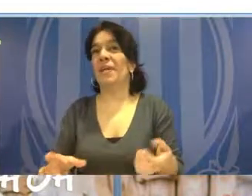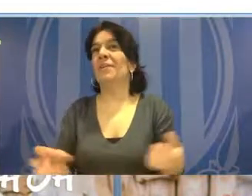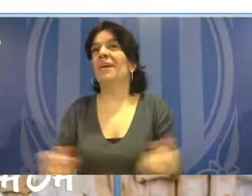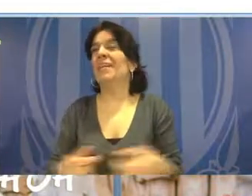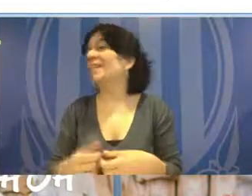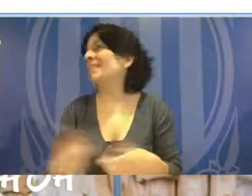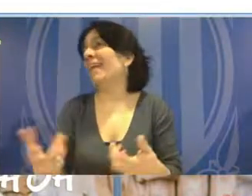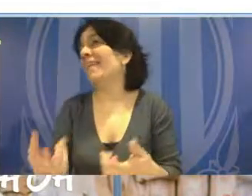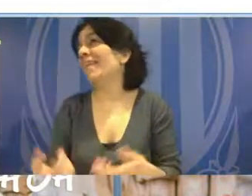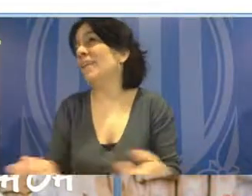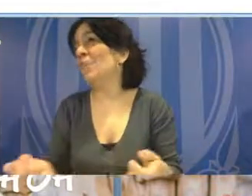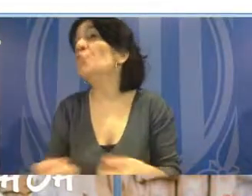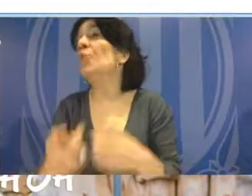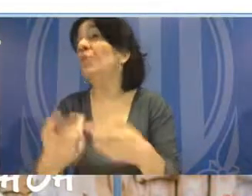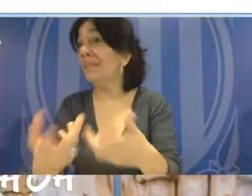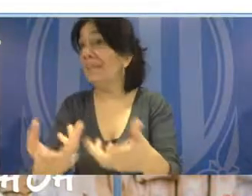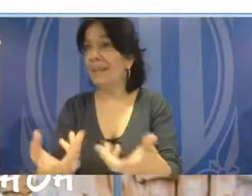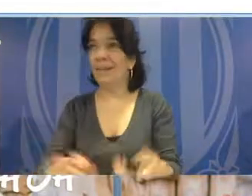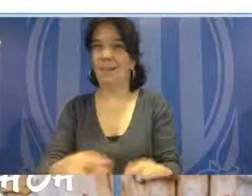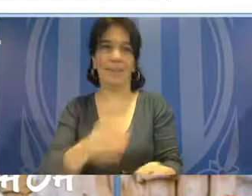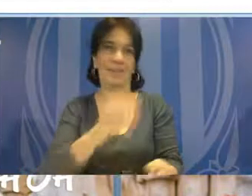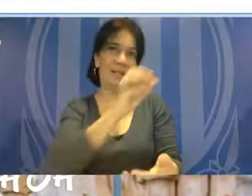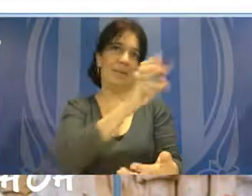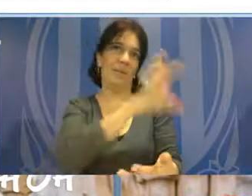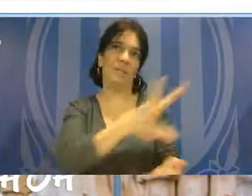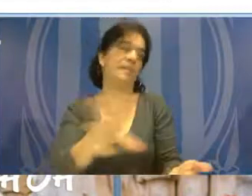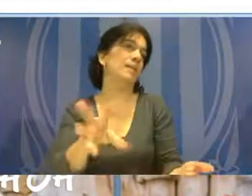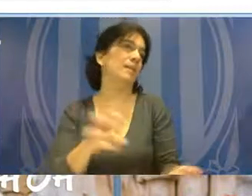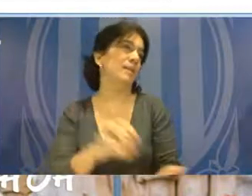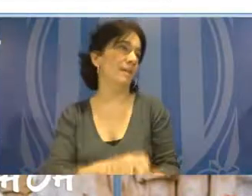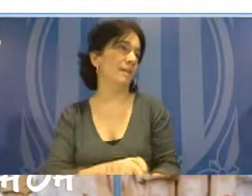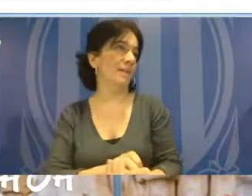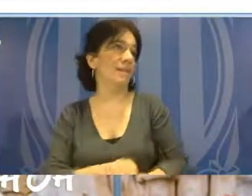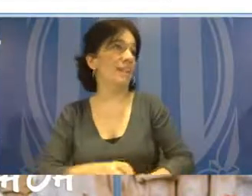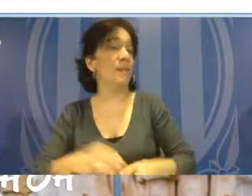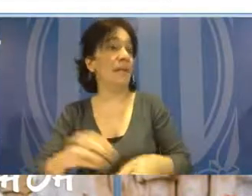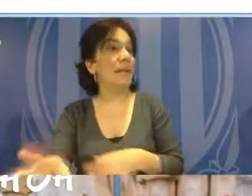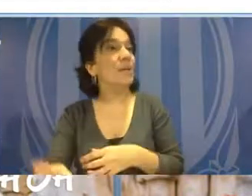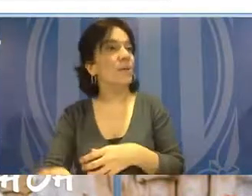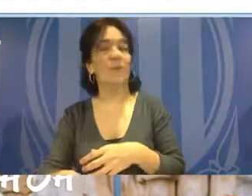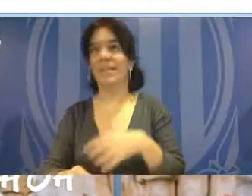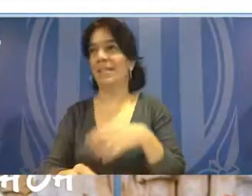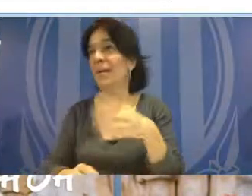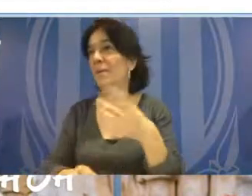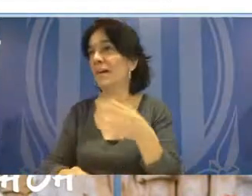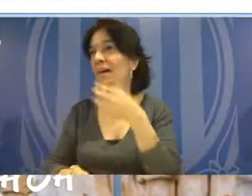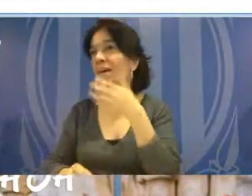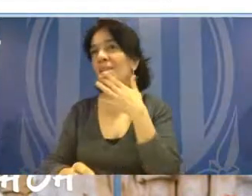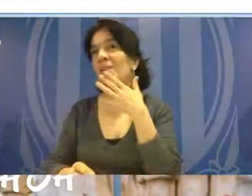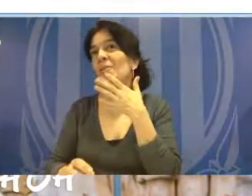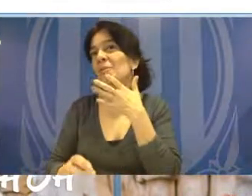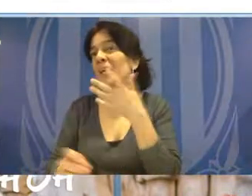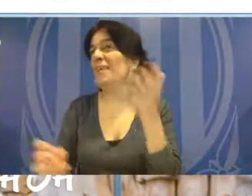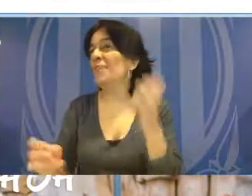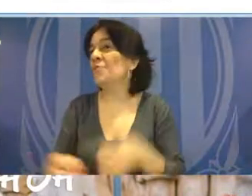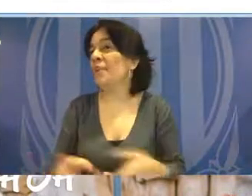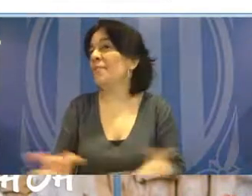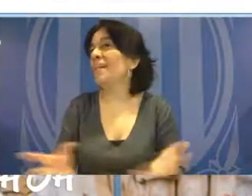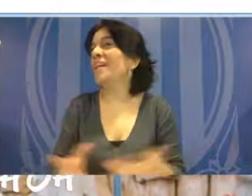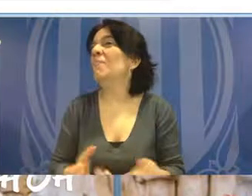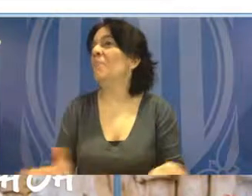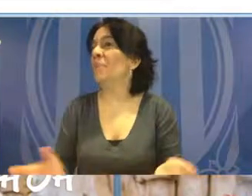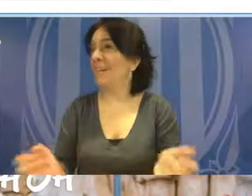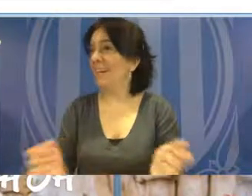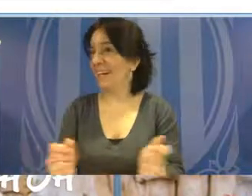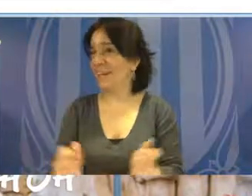doncs, que els agrada dir-nos bon dia des d'allà on estiguin, des de Mataró, des de Gavà, doncs perquè no és una